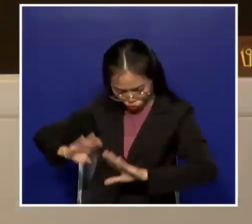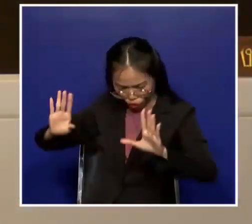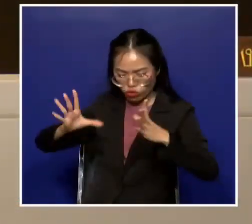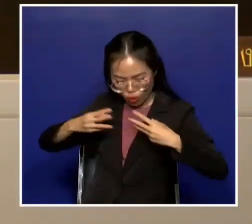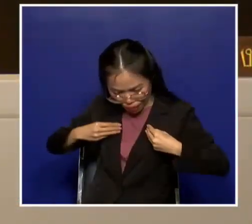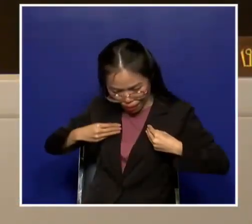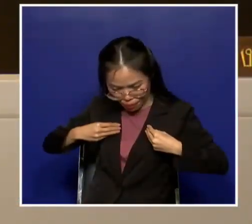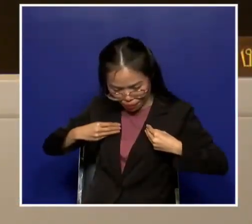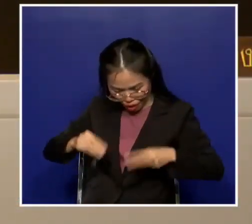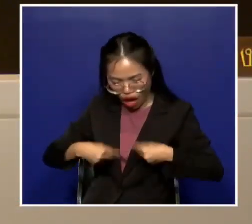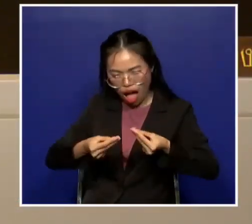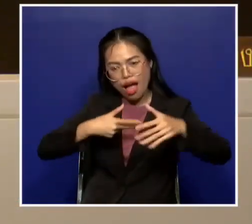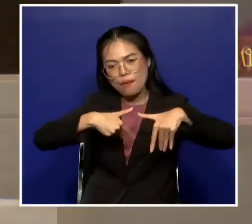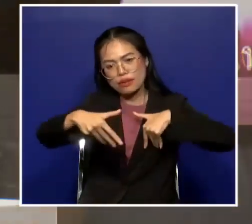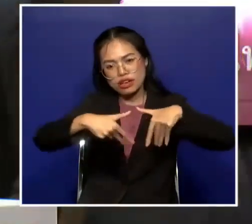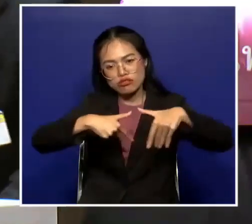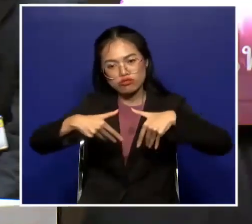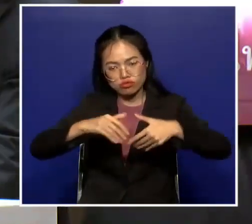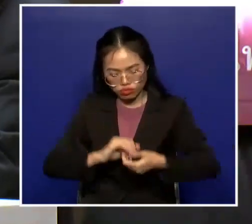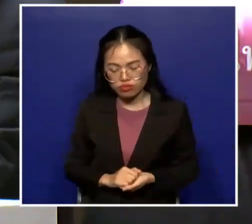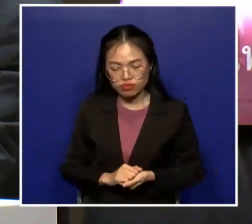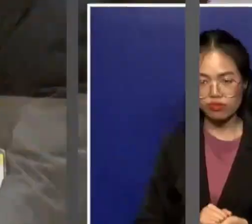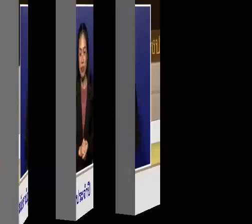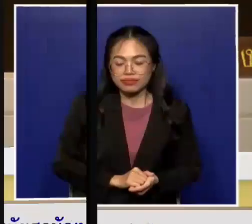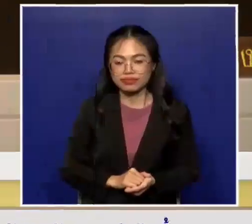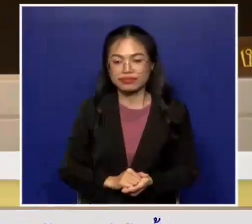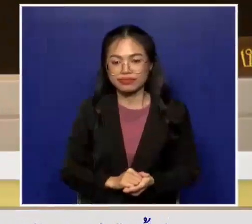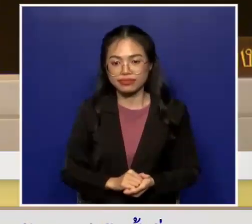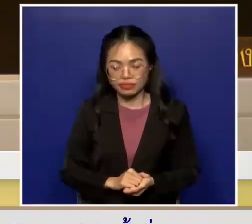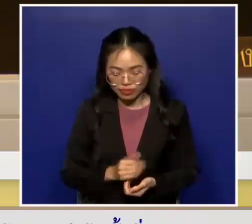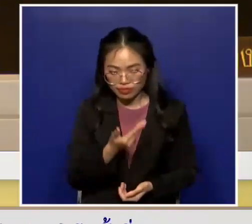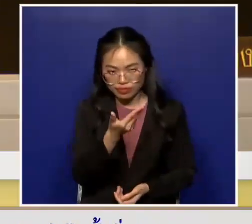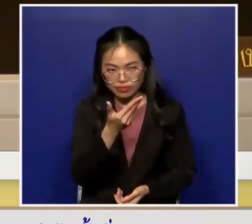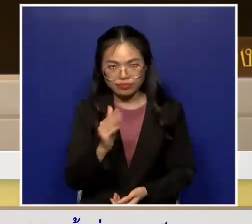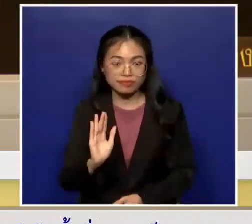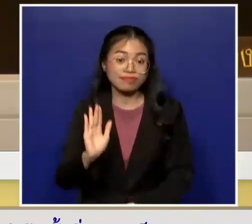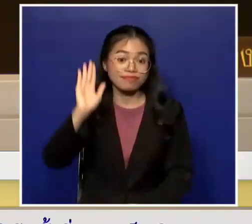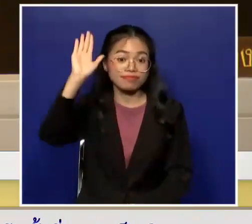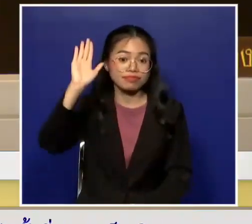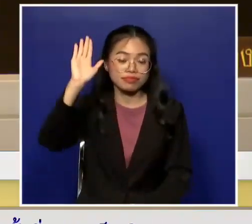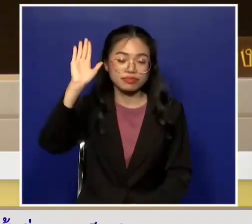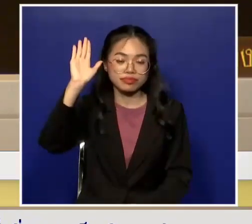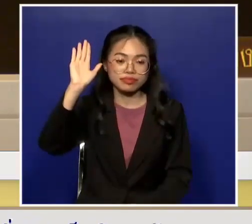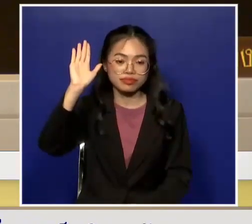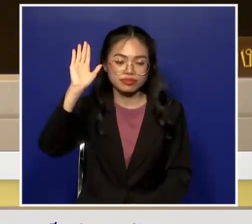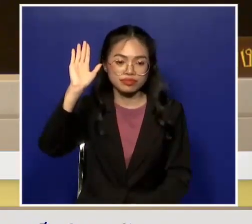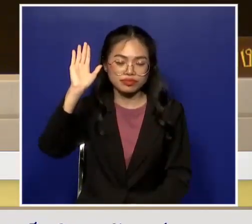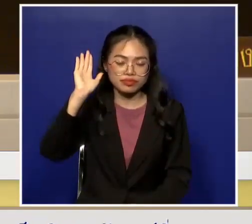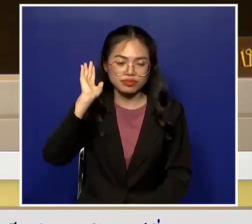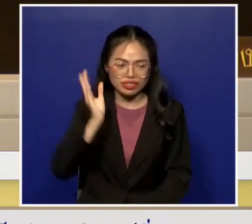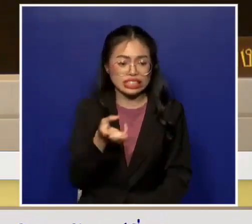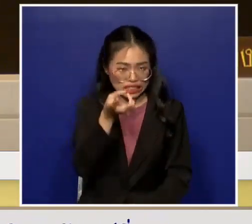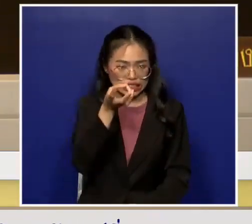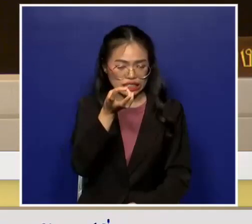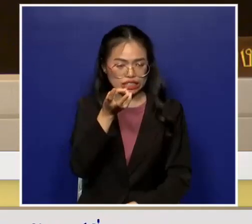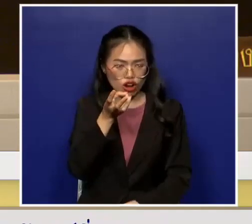เพื่อประชาชนคนไทยทั้งประเทศนะ ครับขอบคุณมากครับ กราบกราบเรียนท่านประธานนะขออนุญาตใช้สิทธิ์พาดพิงนิดเดียวสั้นๆครับท่าน